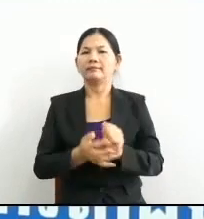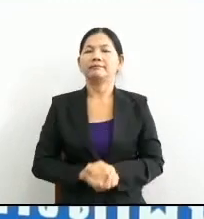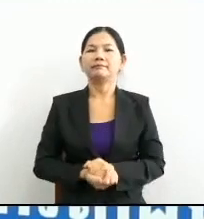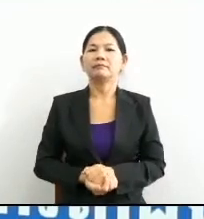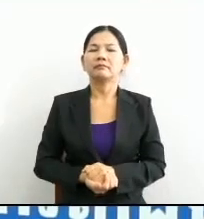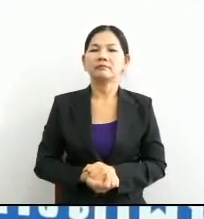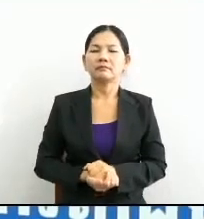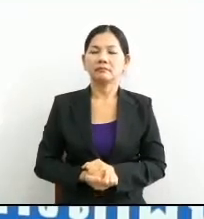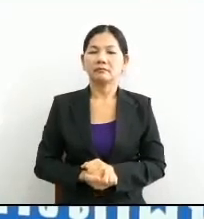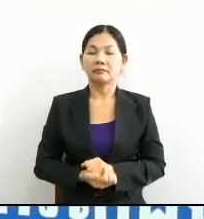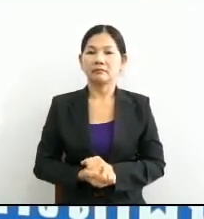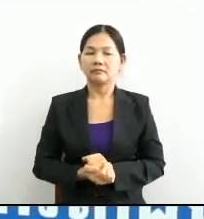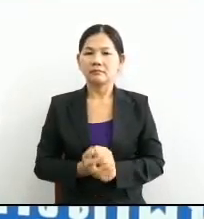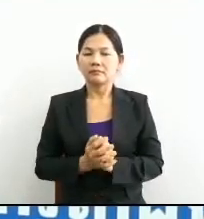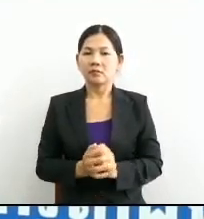ấy